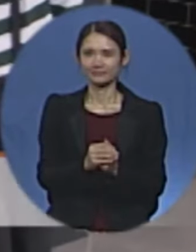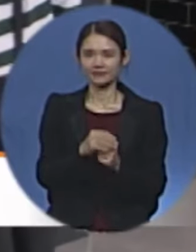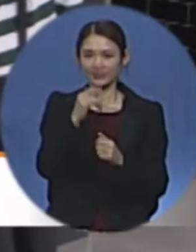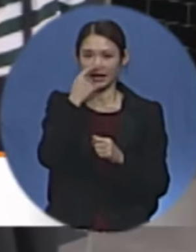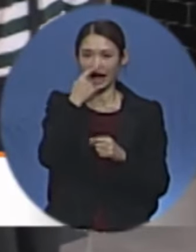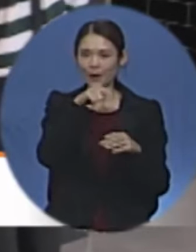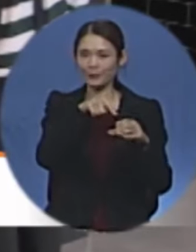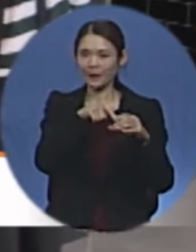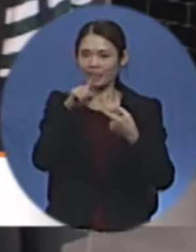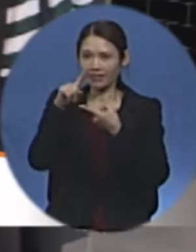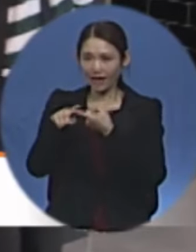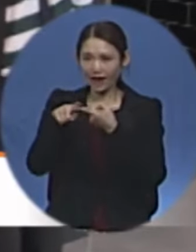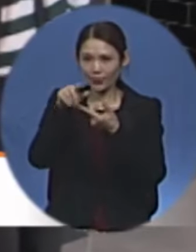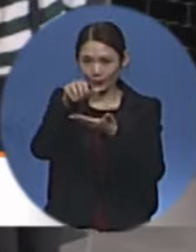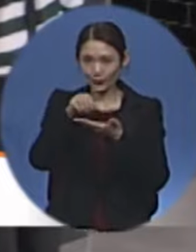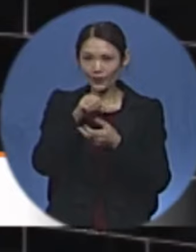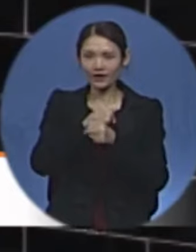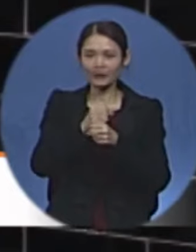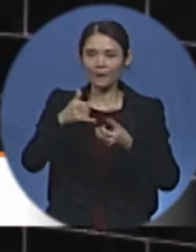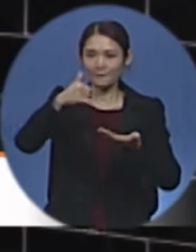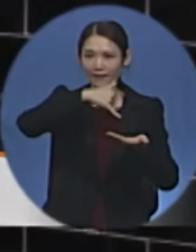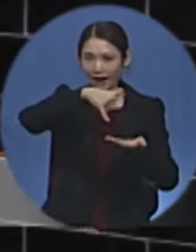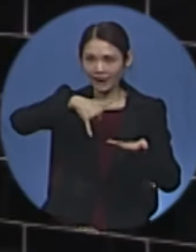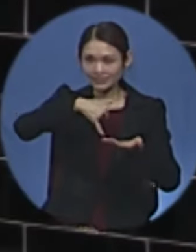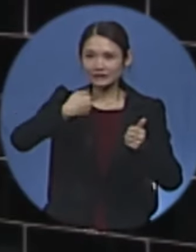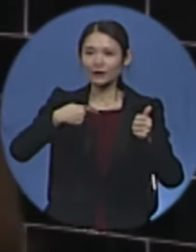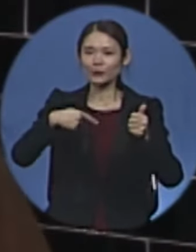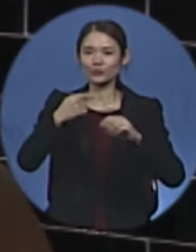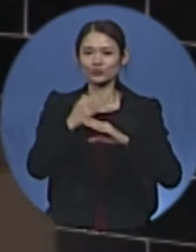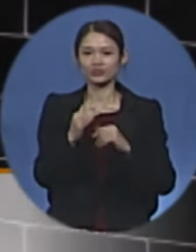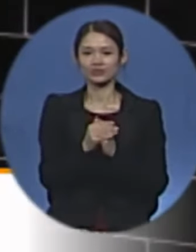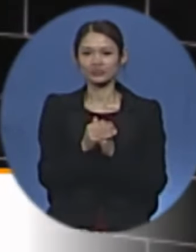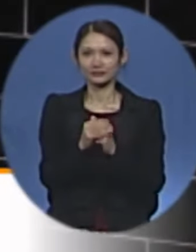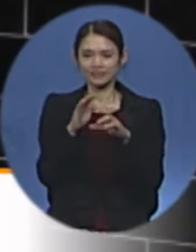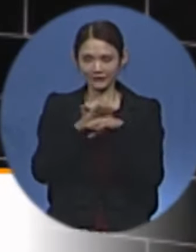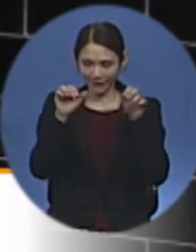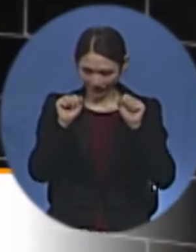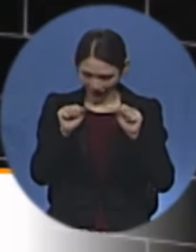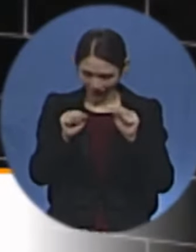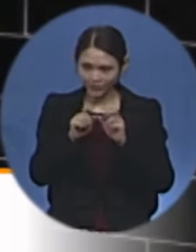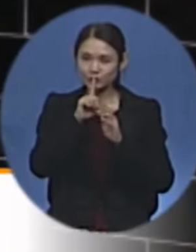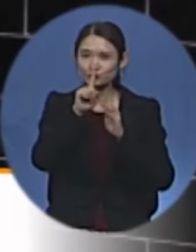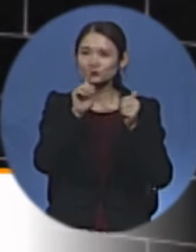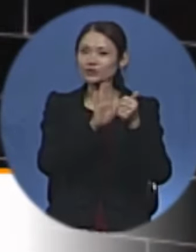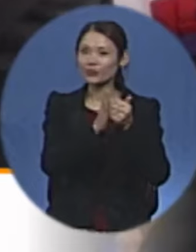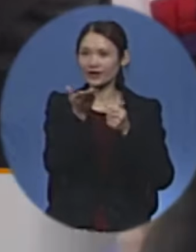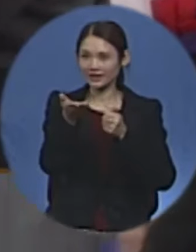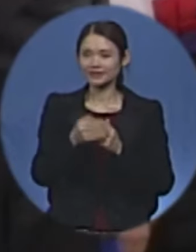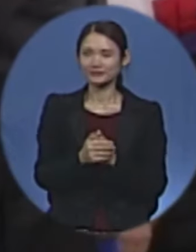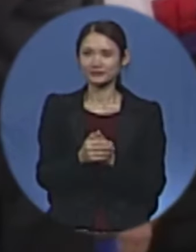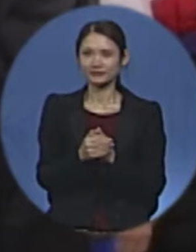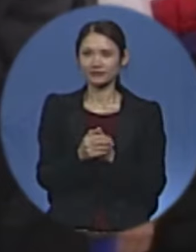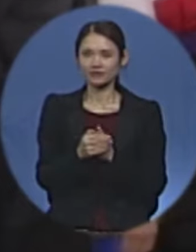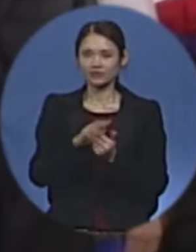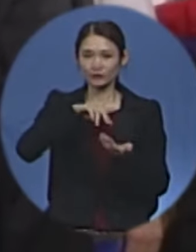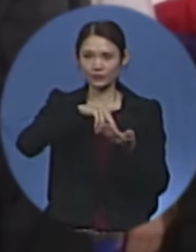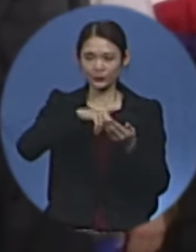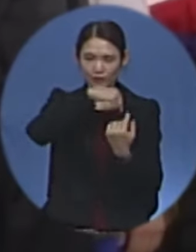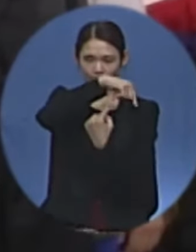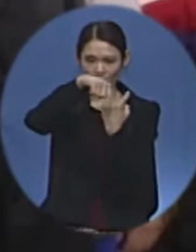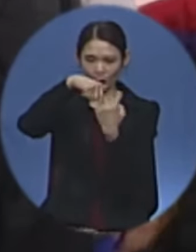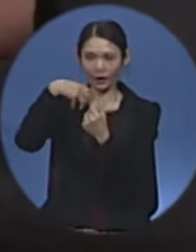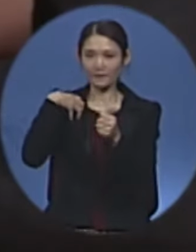카페를 그대로 차려놓고 바리스타 교육이 한창입니다. 안녕하세요 고객님, 주문 도와드리겠습니다. 돌아가면서